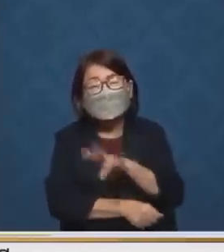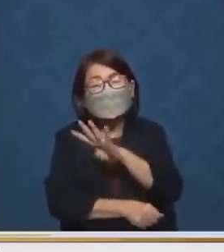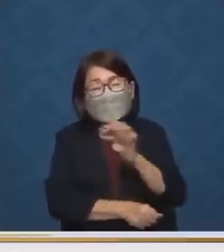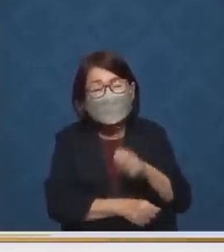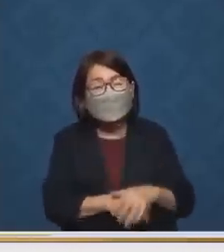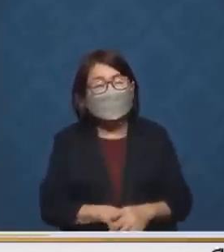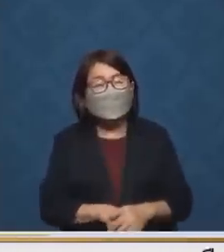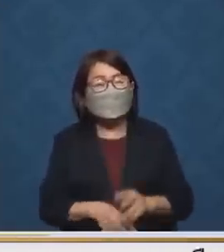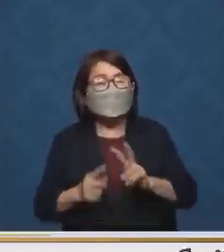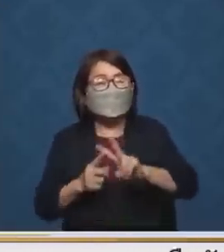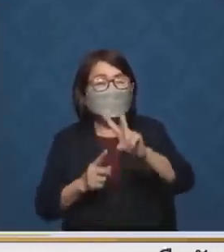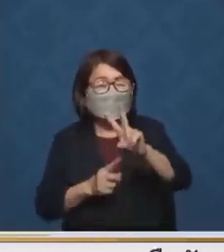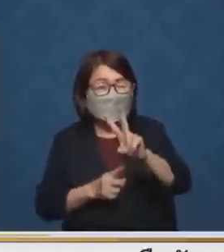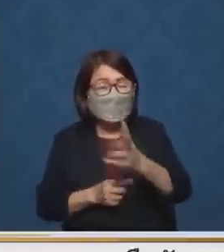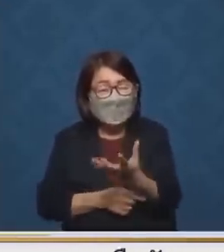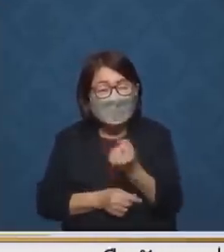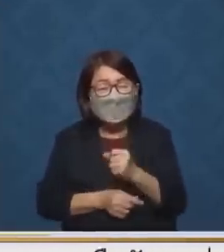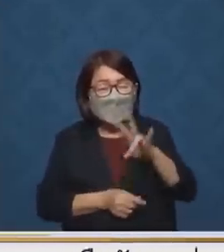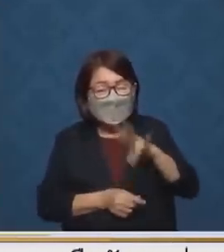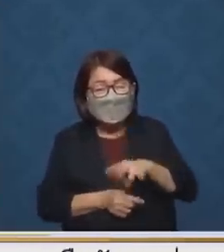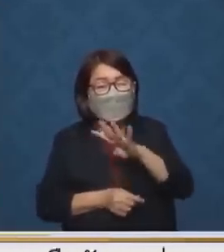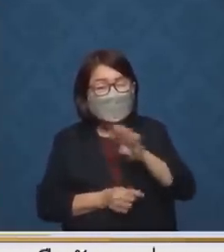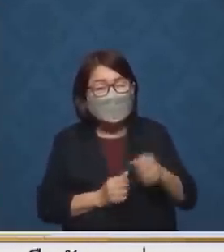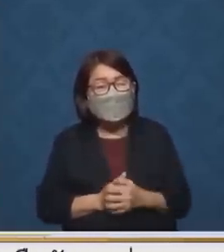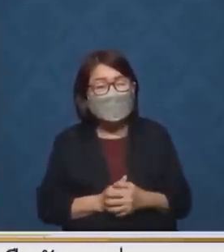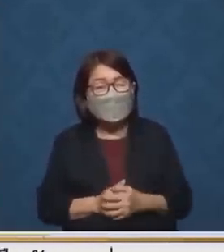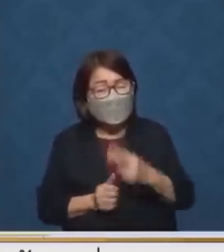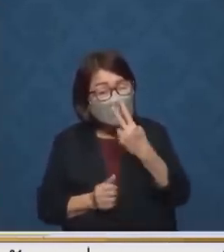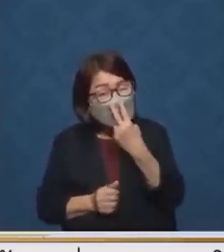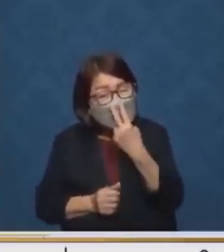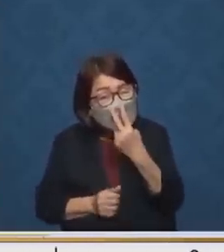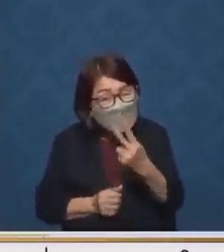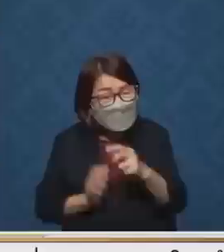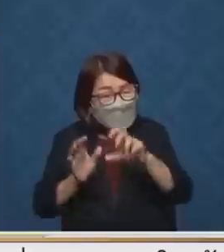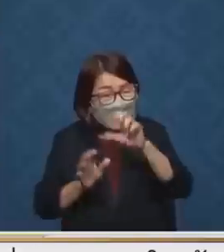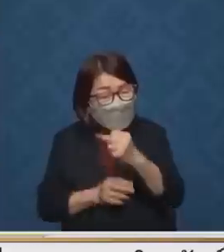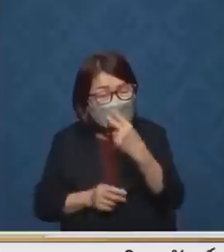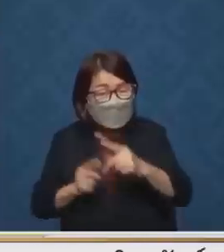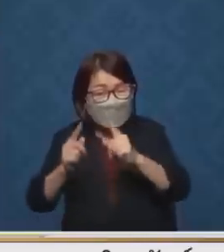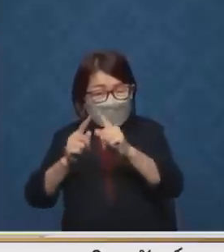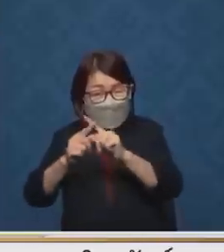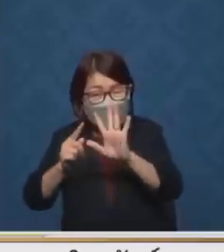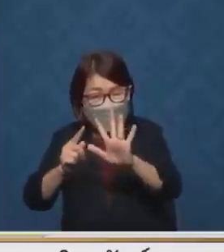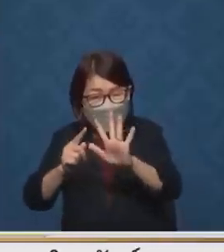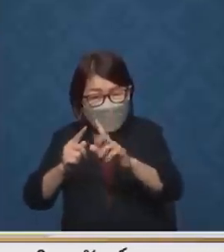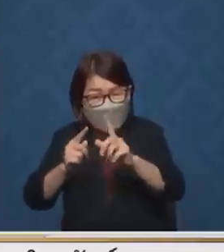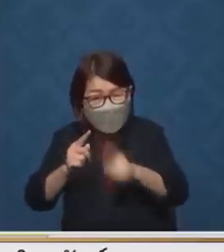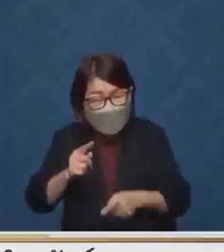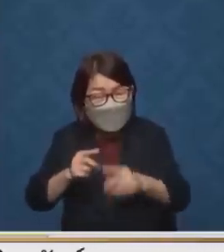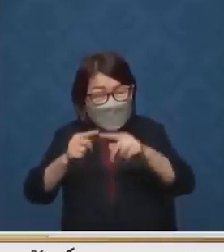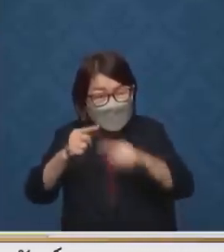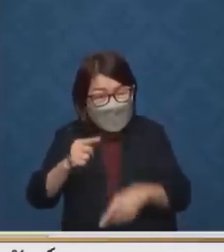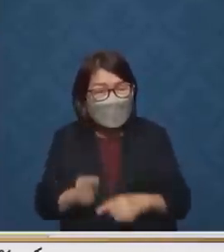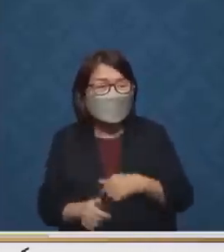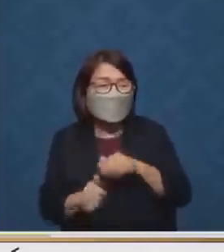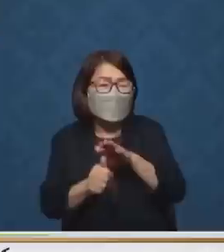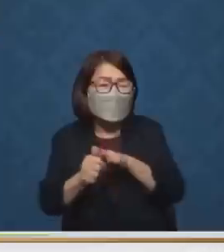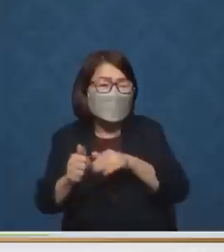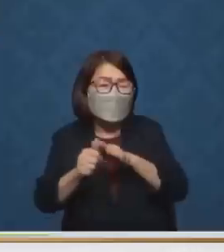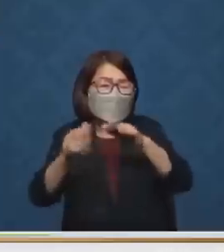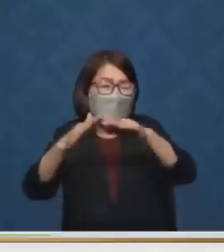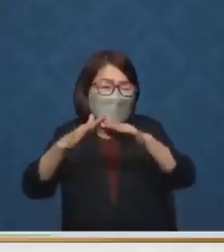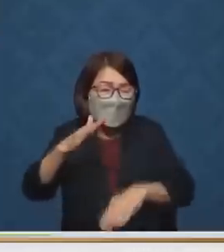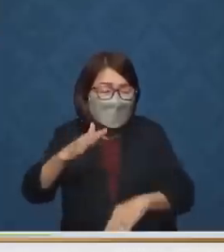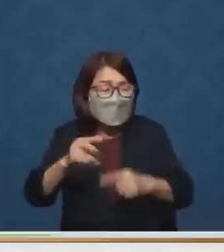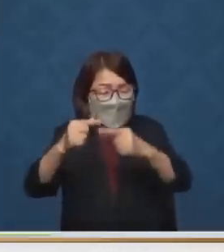พันตีประกาศิ frisk global ลบไป 7,400และสังเกตดี ดี ตั้งแต่รำระบบที่ 5 ตั้งแต่จ่า 10.1 นี้รันภูนะสงสามจนไปถึงรำ